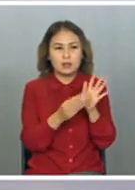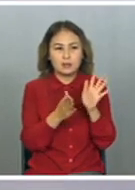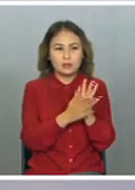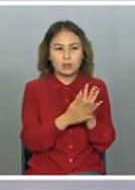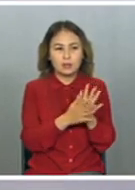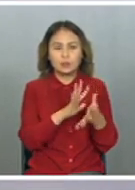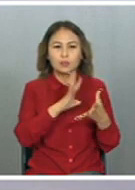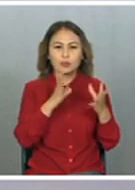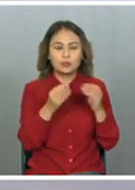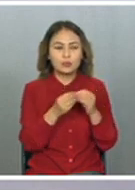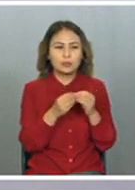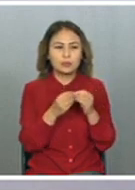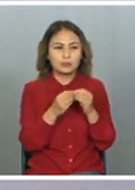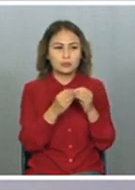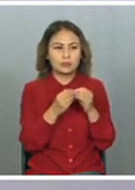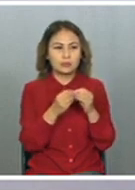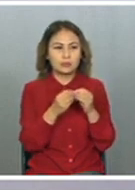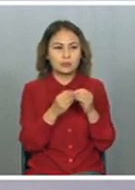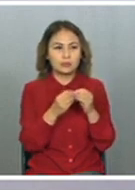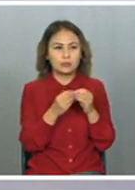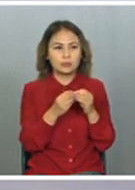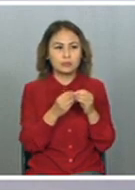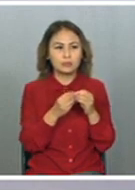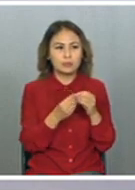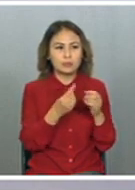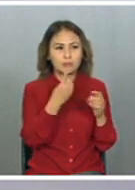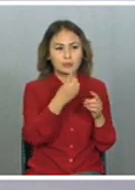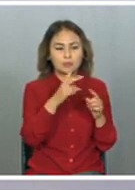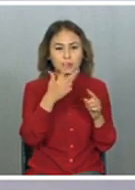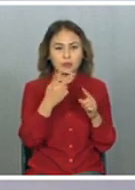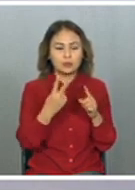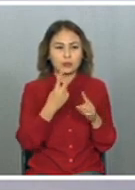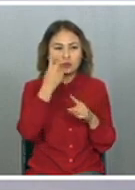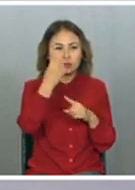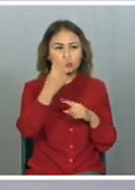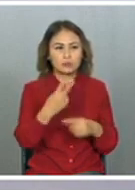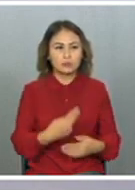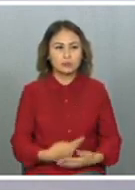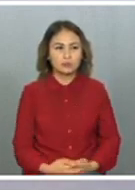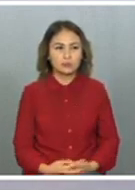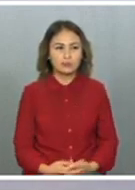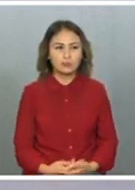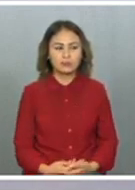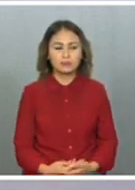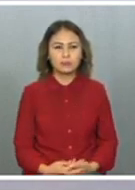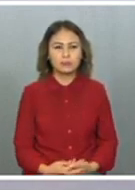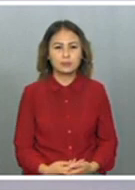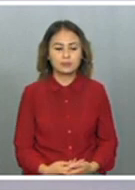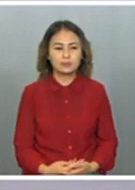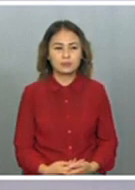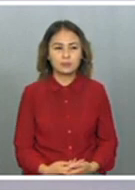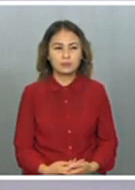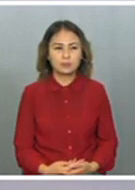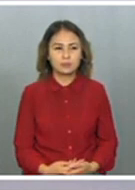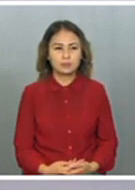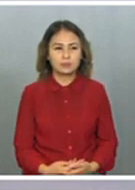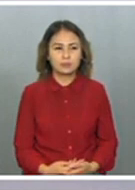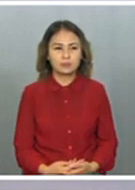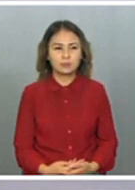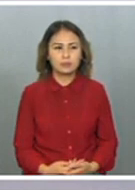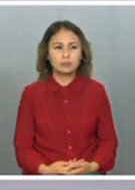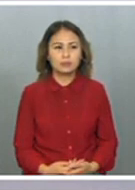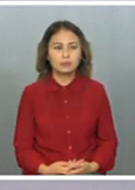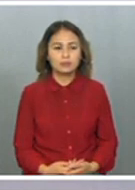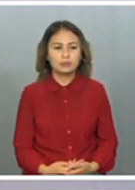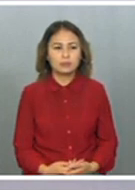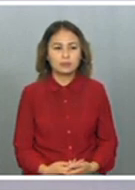bütün bölgü boladı, yani bir. Jani bölçek bölgü boladı, 3'ten 2 bizim jağdayda. Yendi balalar bol jere tüsünetin